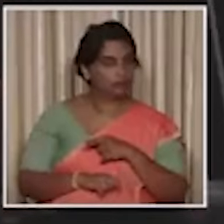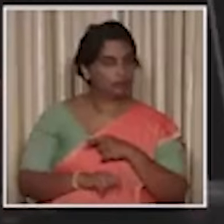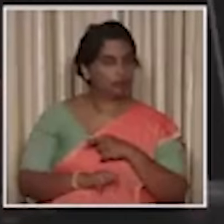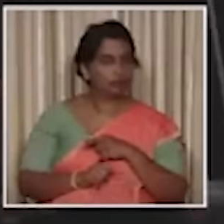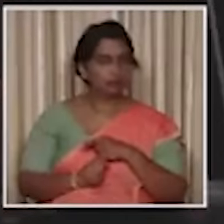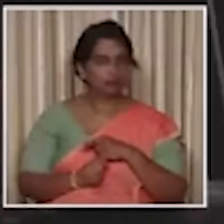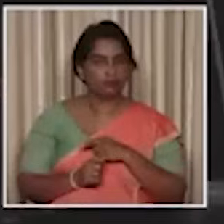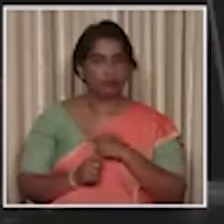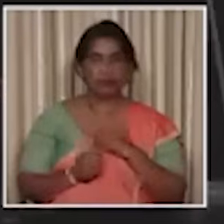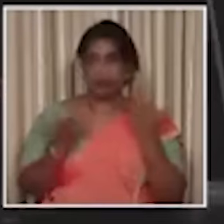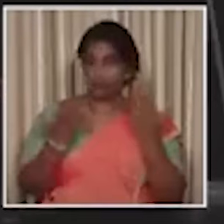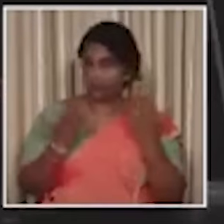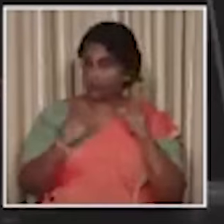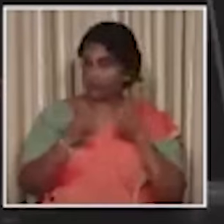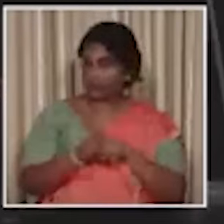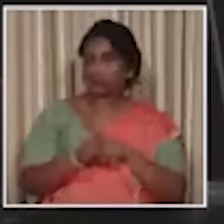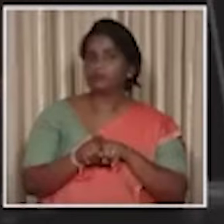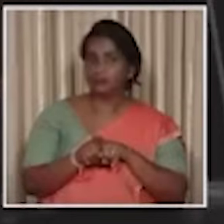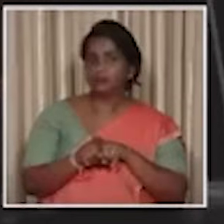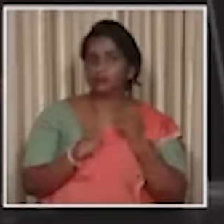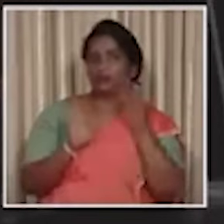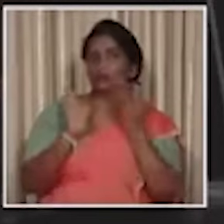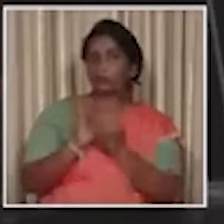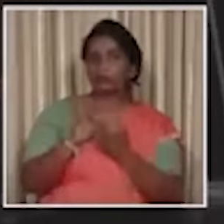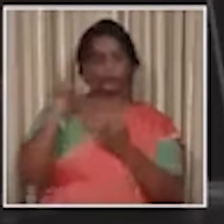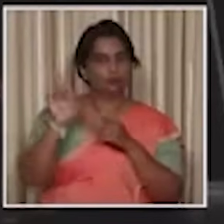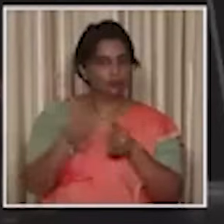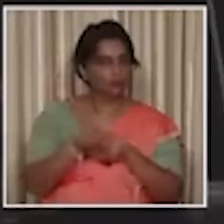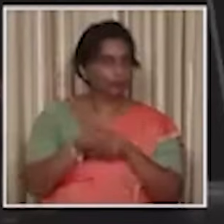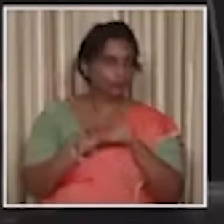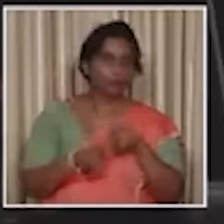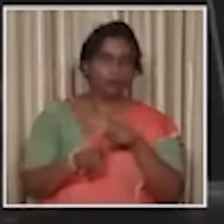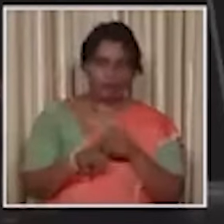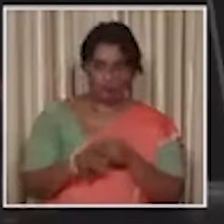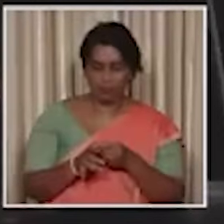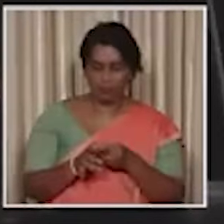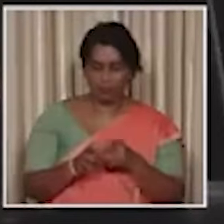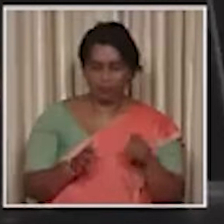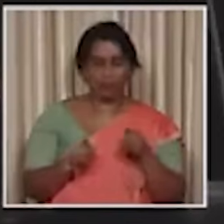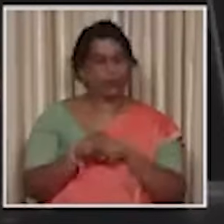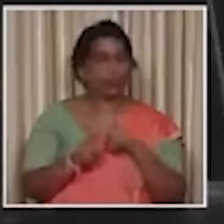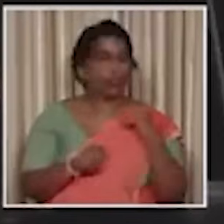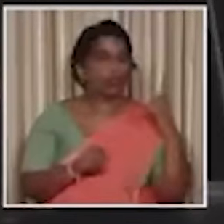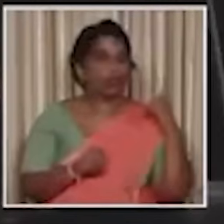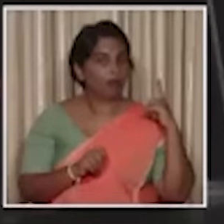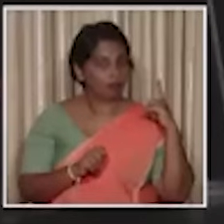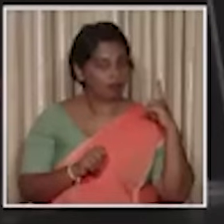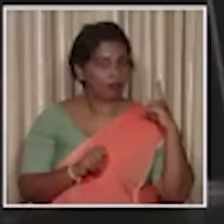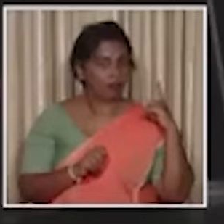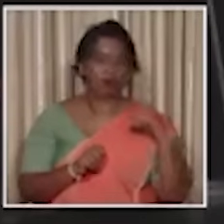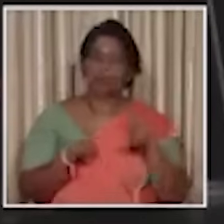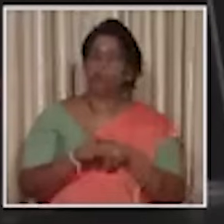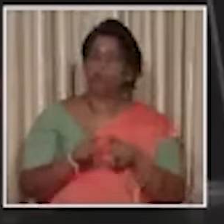பிரதேசத்தில் A-35 பிரதான வீதியில் ஒரு மருங்கில் ஆயுதம் தரித்த இராணுவ சீருடை, சிங்கக்கொடி, துப்பாக்கி என்பவற்றை